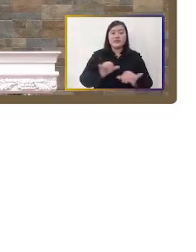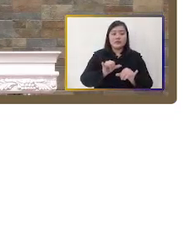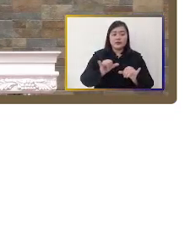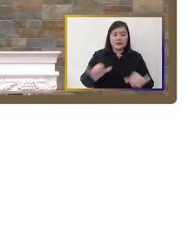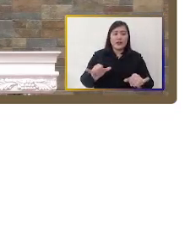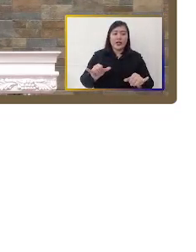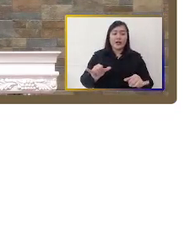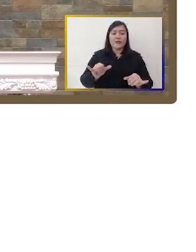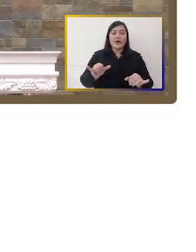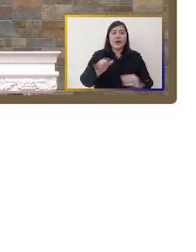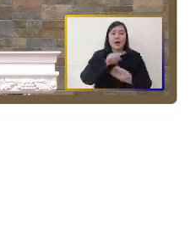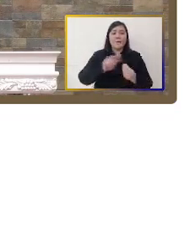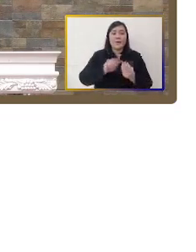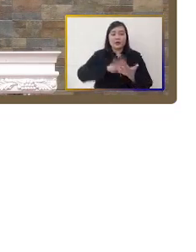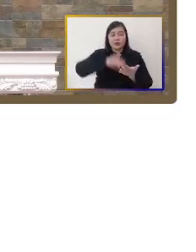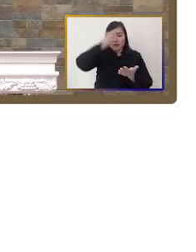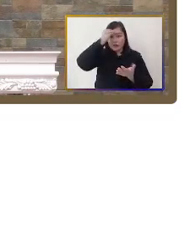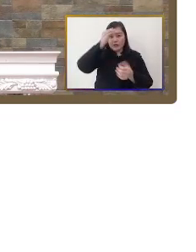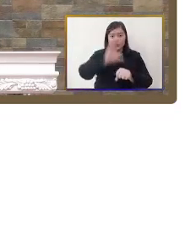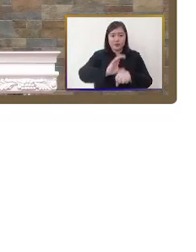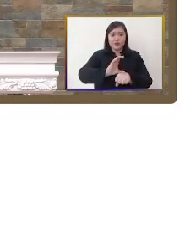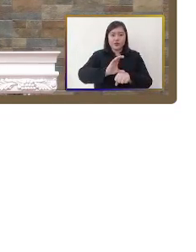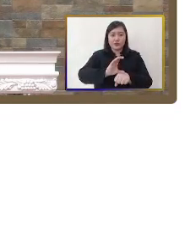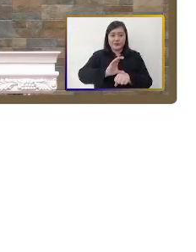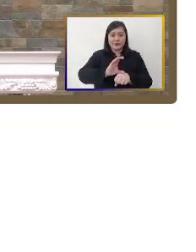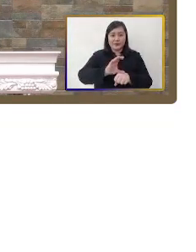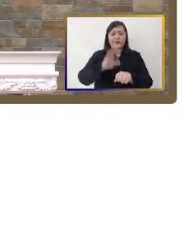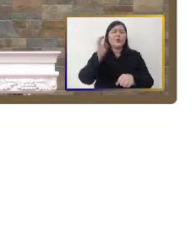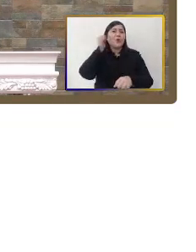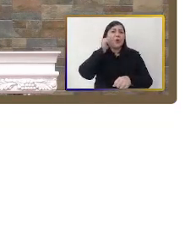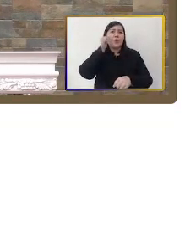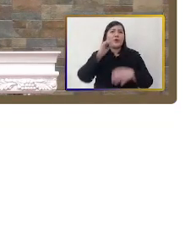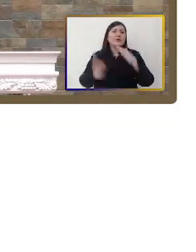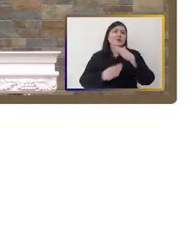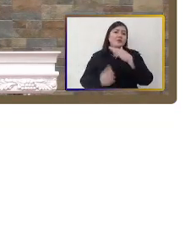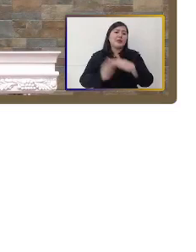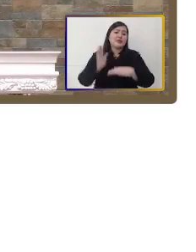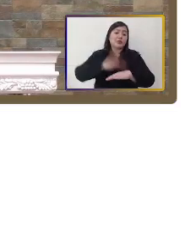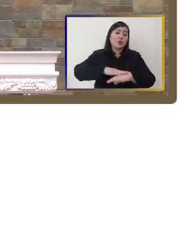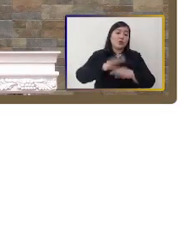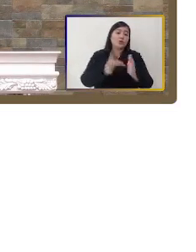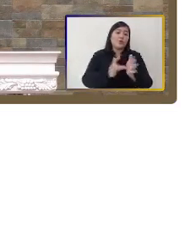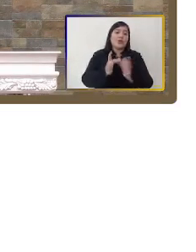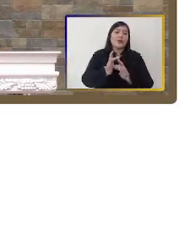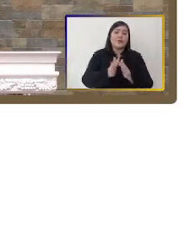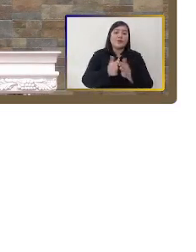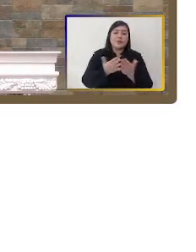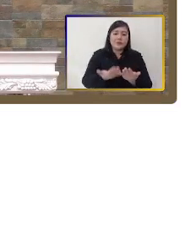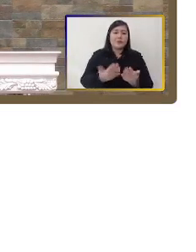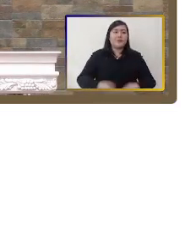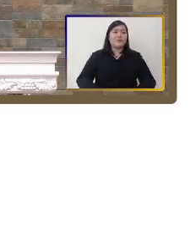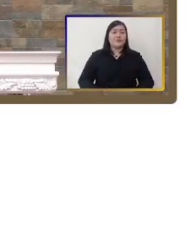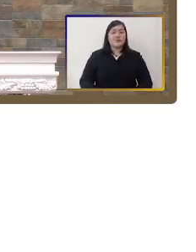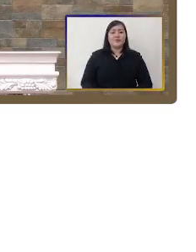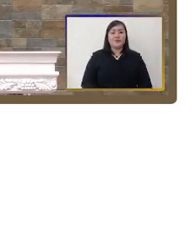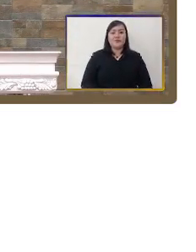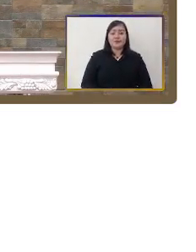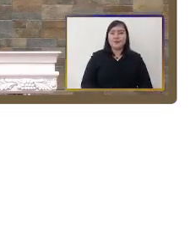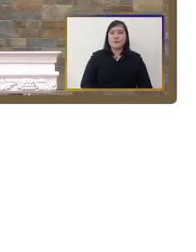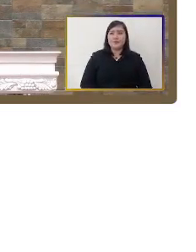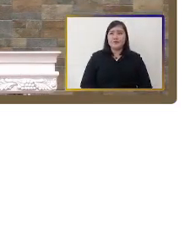see, hindi pwede nating ihiwalay. O history, pinag-uusapan, ba't nandyan yung Bible? Eh, di bias na naman yan. Teka lang, ano ba pinag-uusapan natin sa